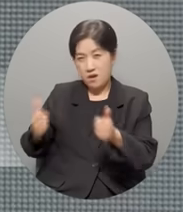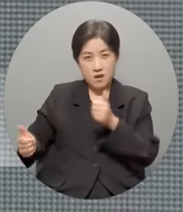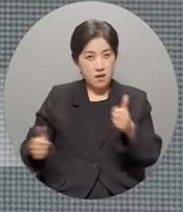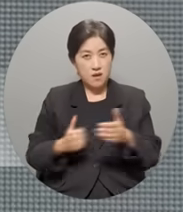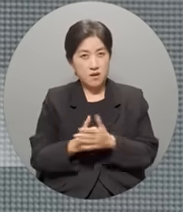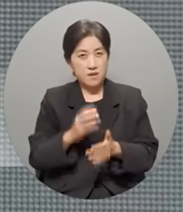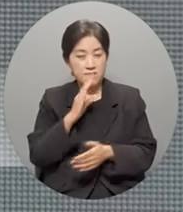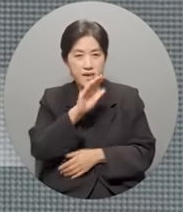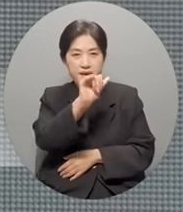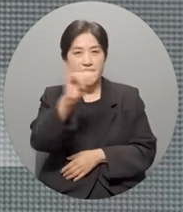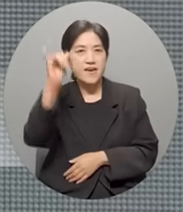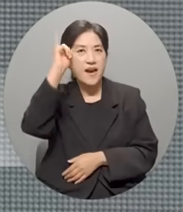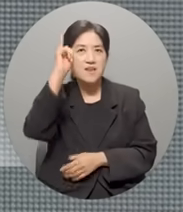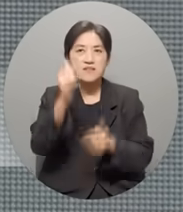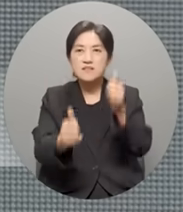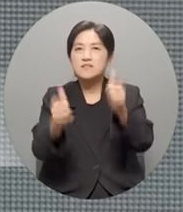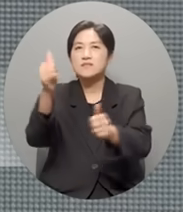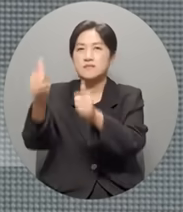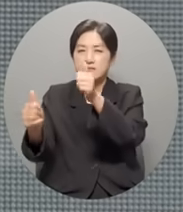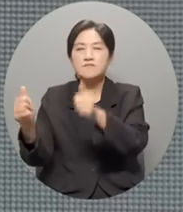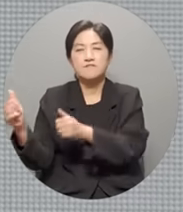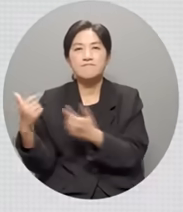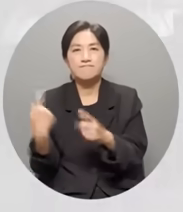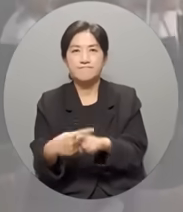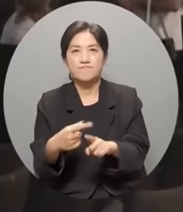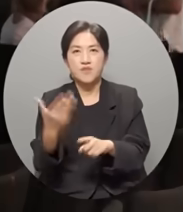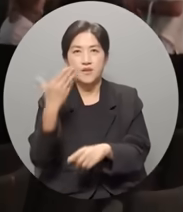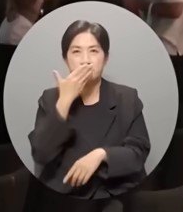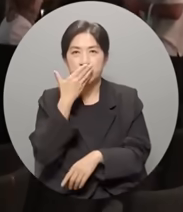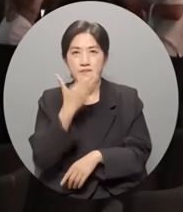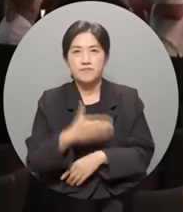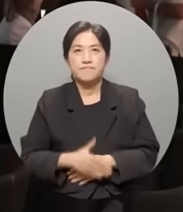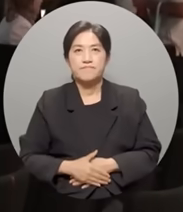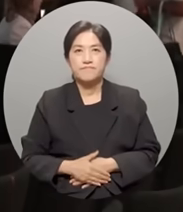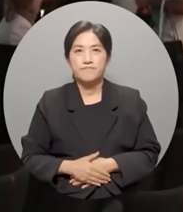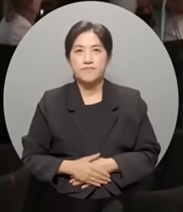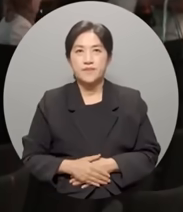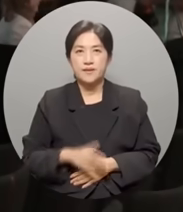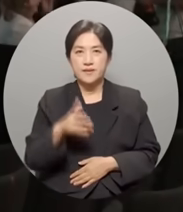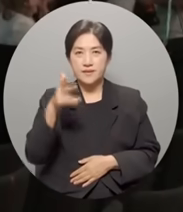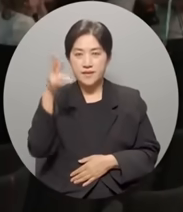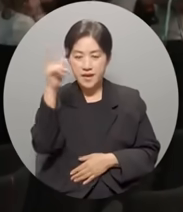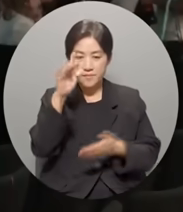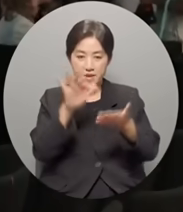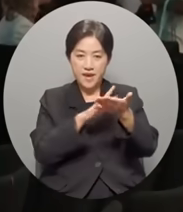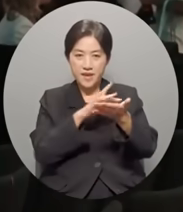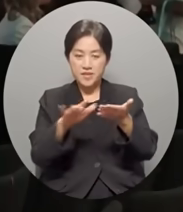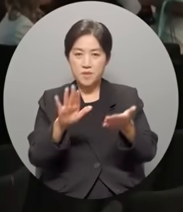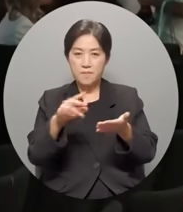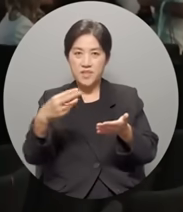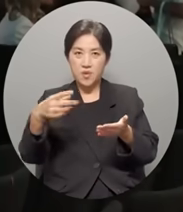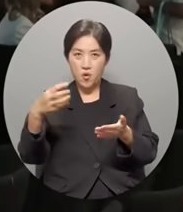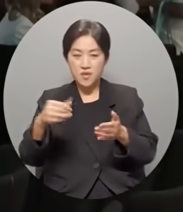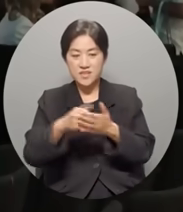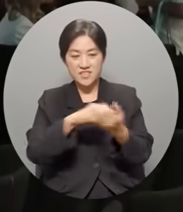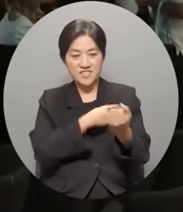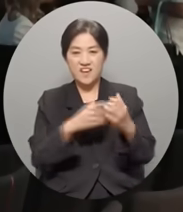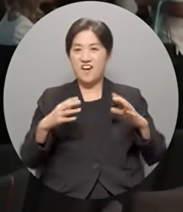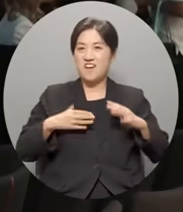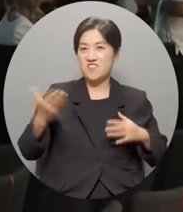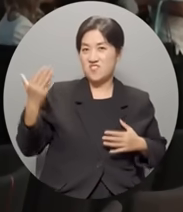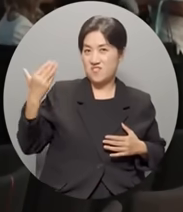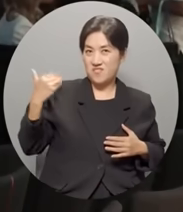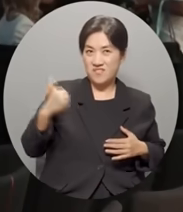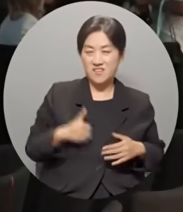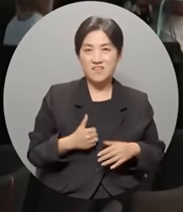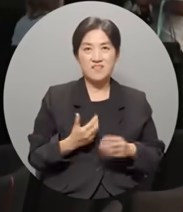사실상 AI 대전이 될 가능성이 높아졌습니다. 카메라나 액정, 배터리 용량 등 기기 성능을 자랑했던 기존